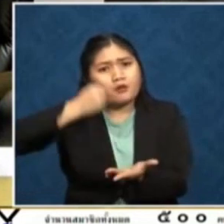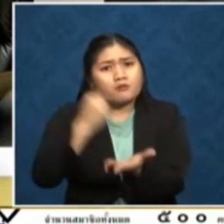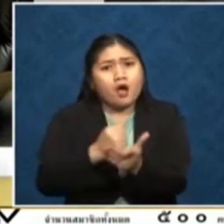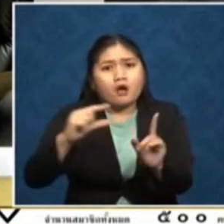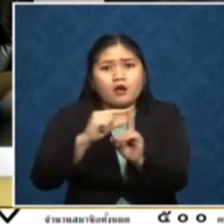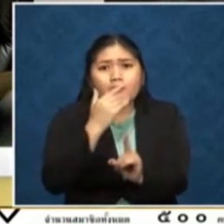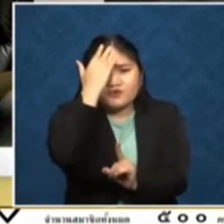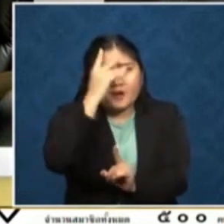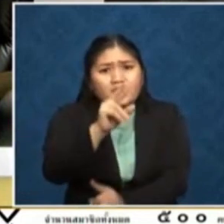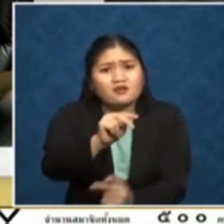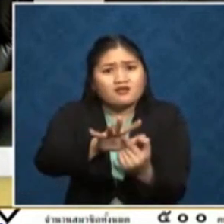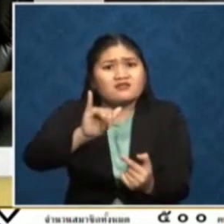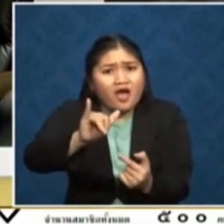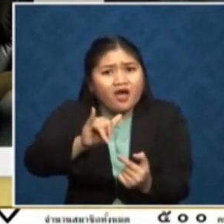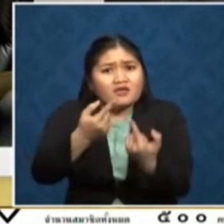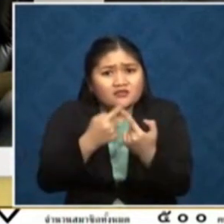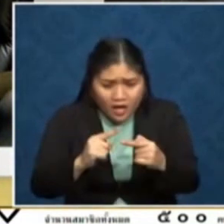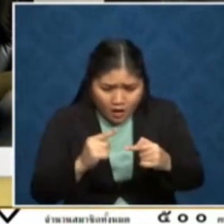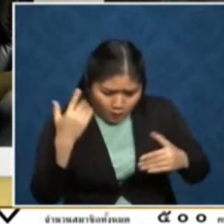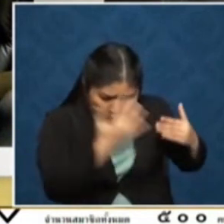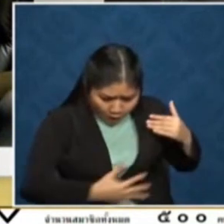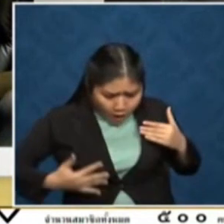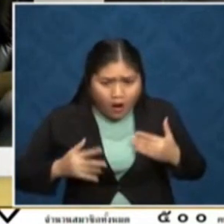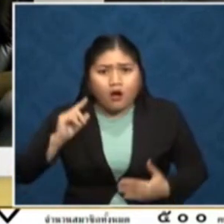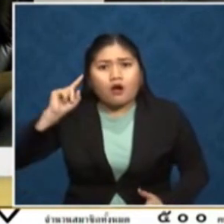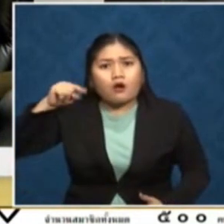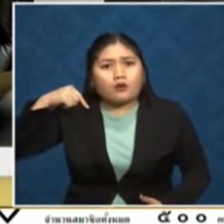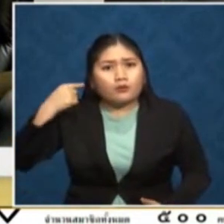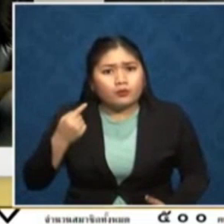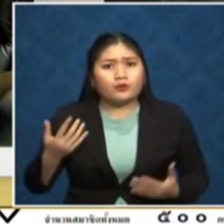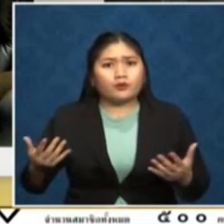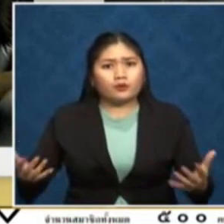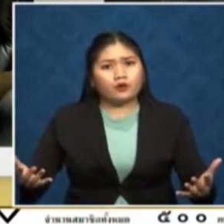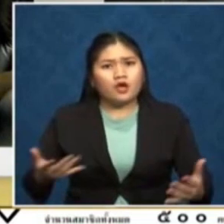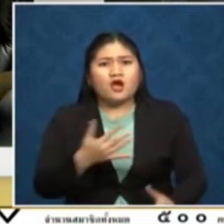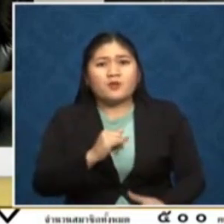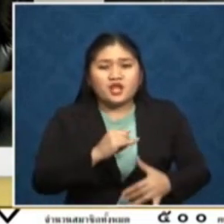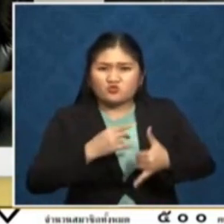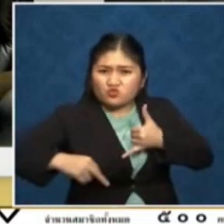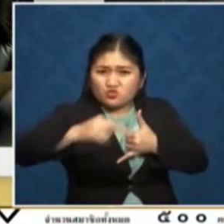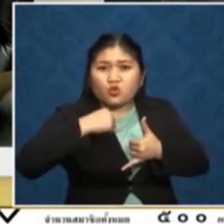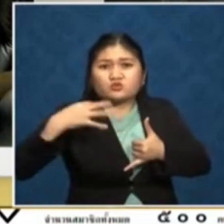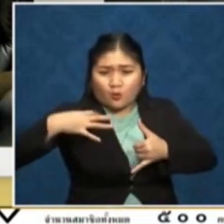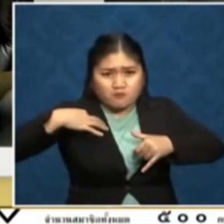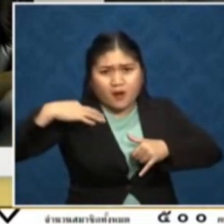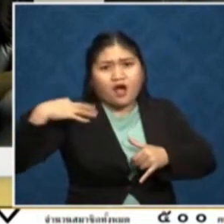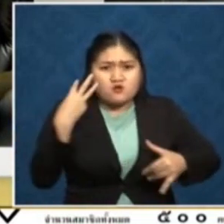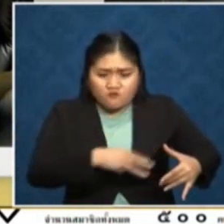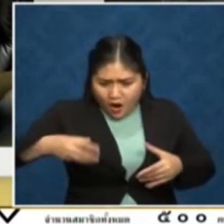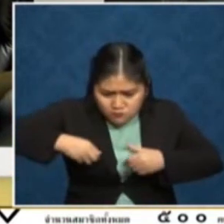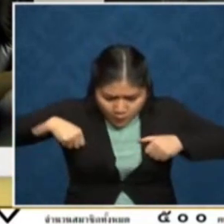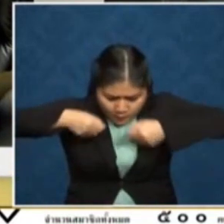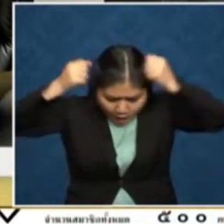ครับเกิดปัญหาว่าไม่สามารถผ่านด่านตม.ของต่างประเทศได้นะครับเนื่องจากว่าพาสปอร์ตยังเป็นน